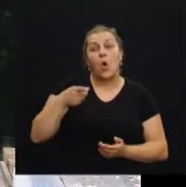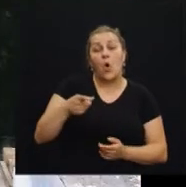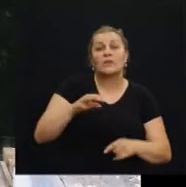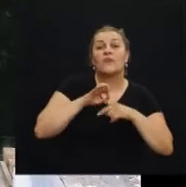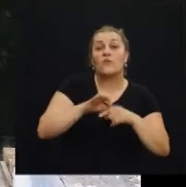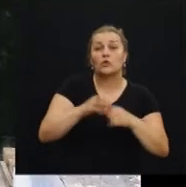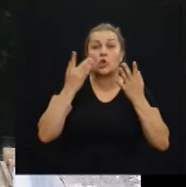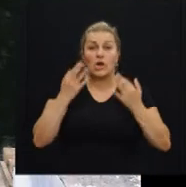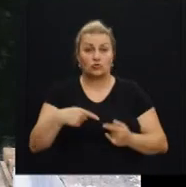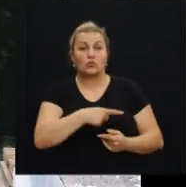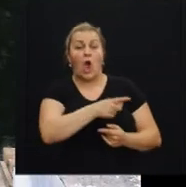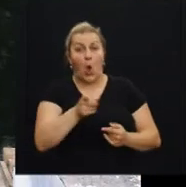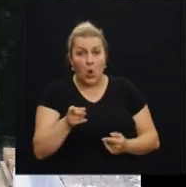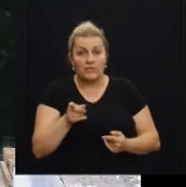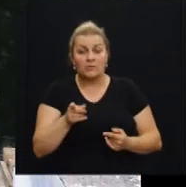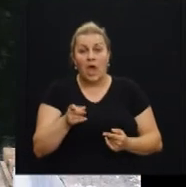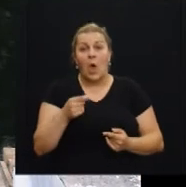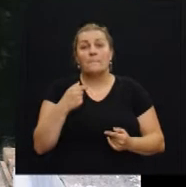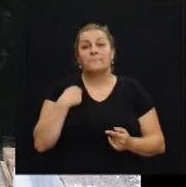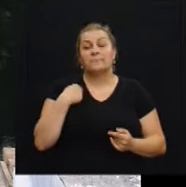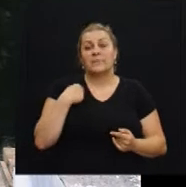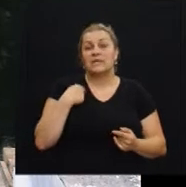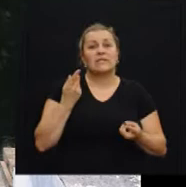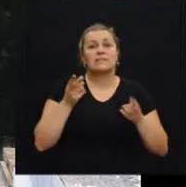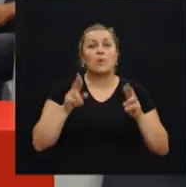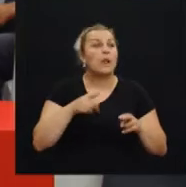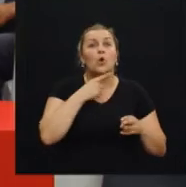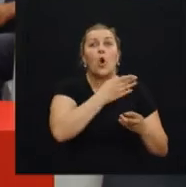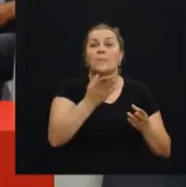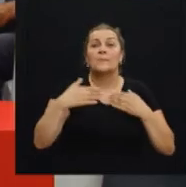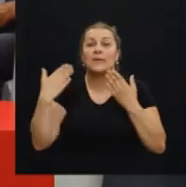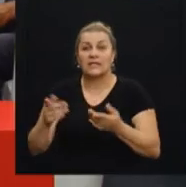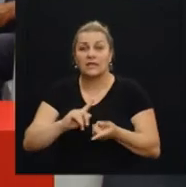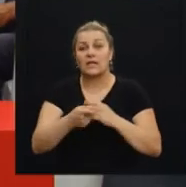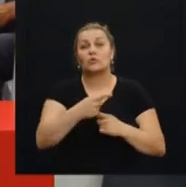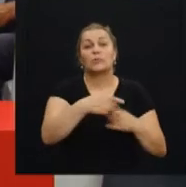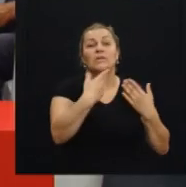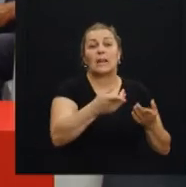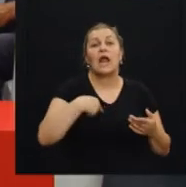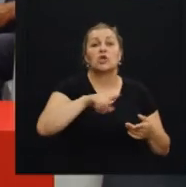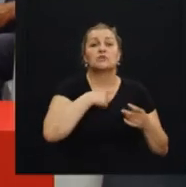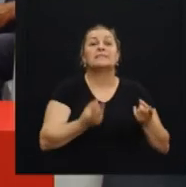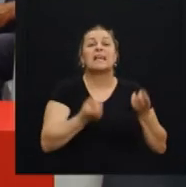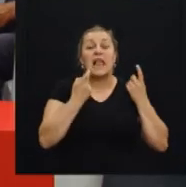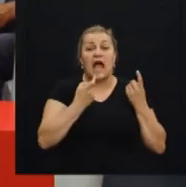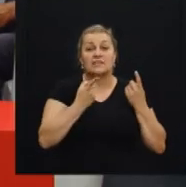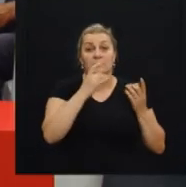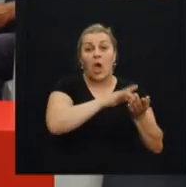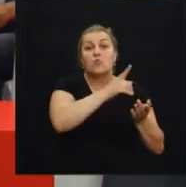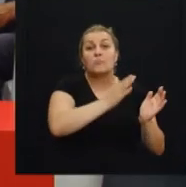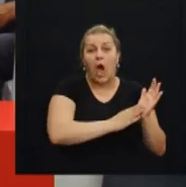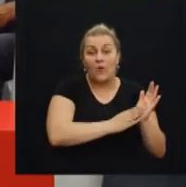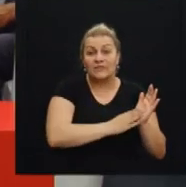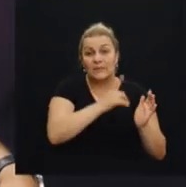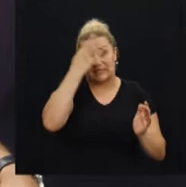On je vodio računa o njima, mi smo njih u Maovica nismo imali komu predat, nego smo ih dali seljacima našim iz Maovica gori.